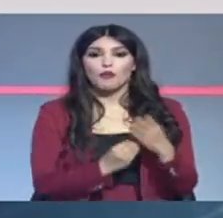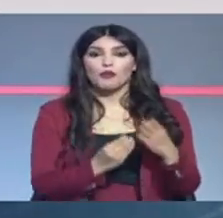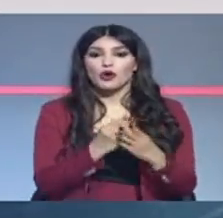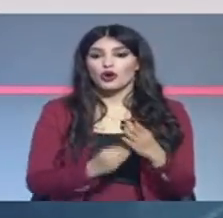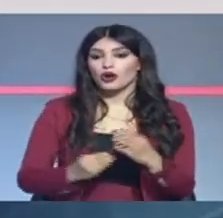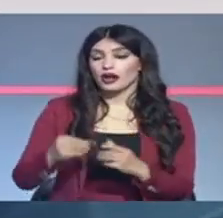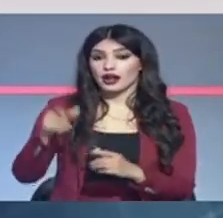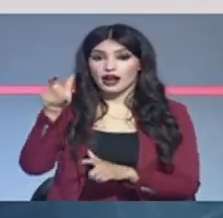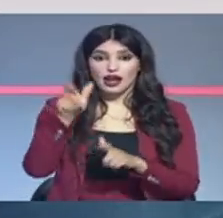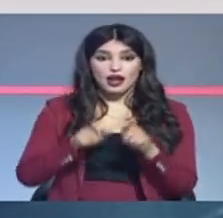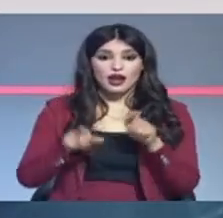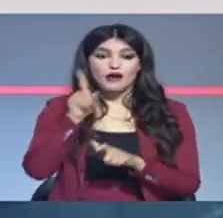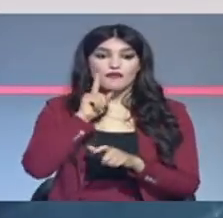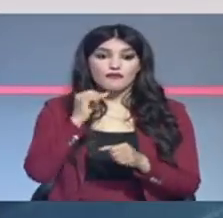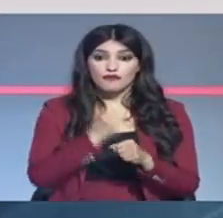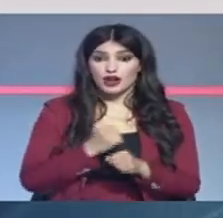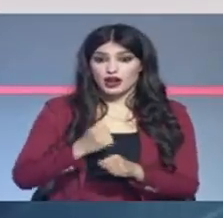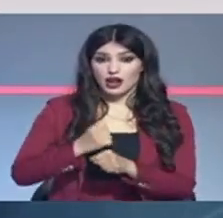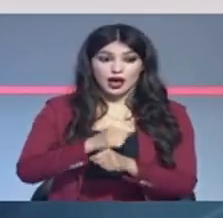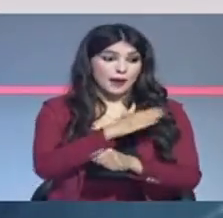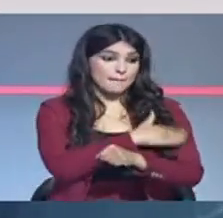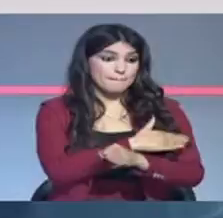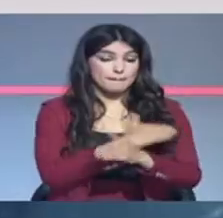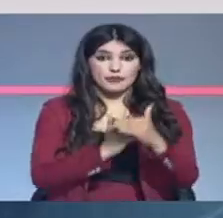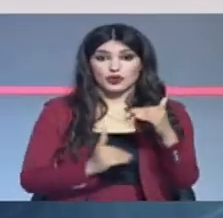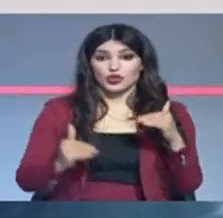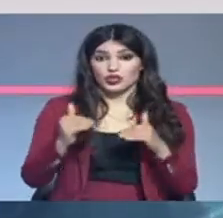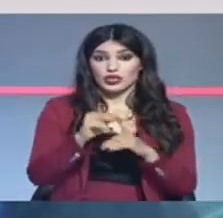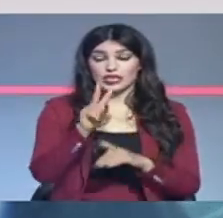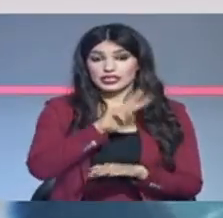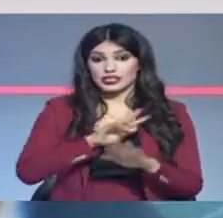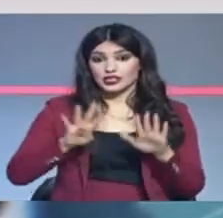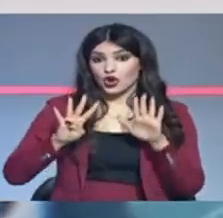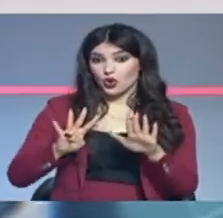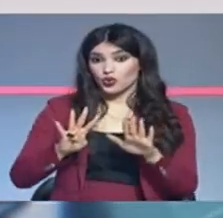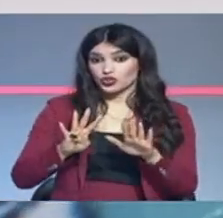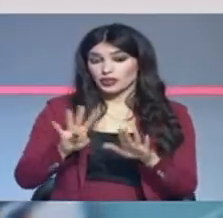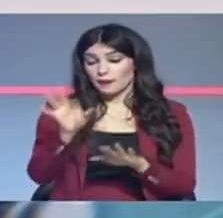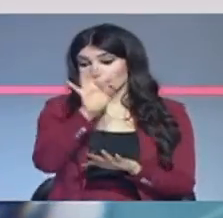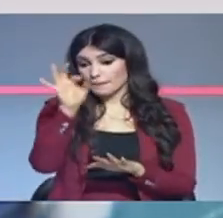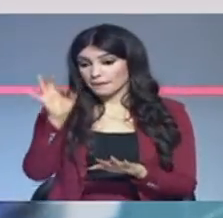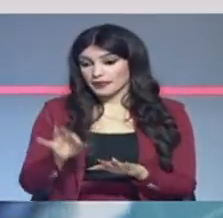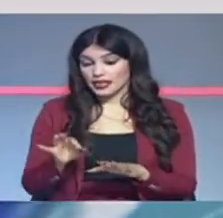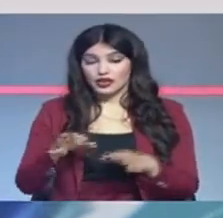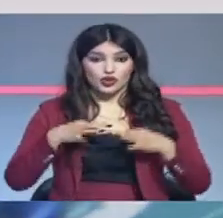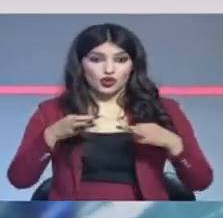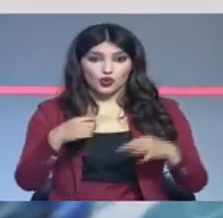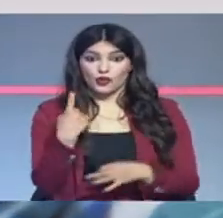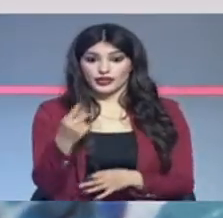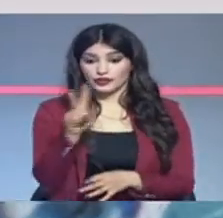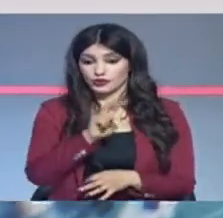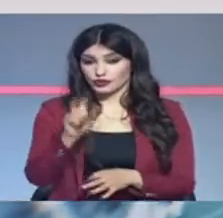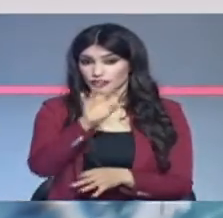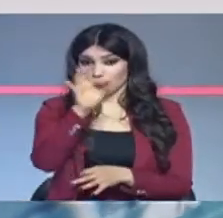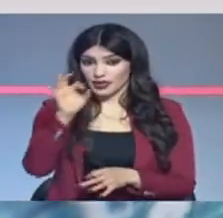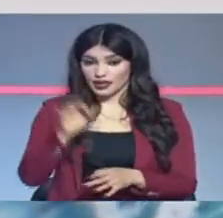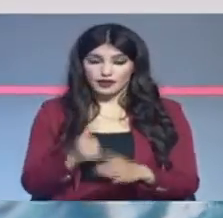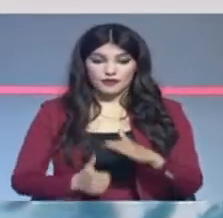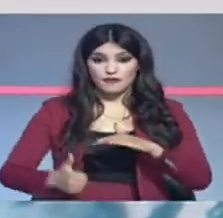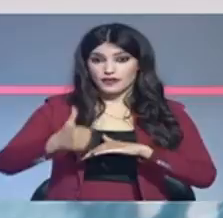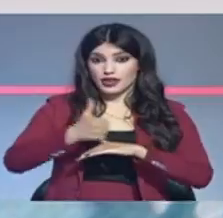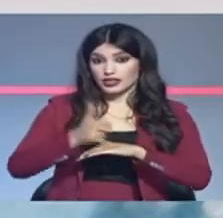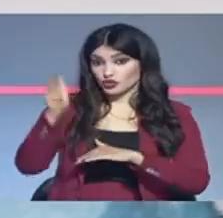العامه العليا وقد بلغت تسعه وعشرين بالمائه في الهيئات العامه المستقله واحدى وعشرين بالمائه في رئاسه